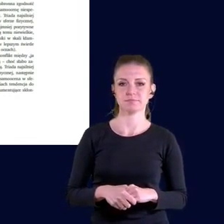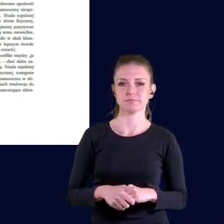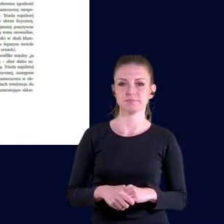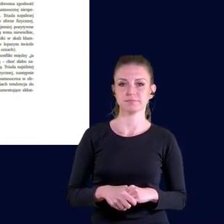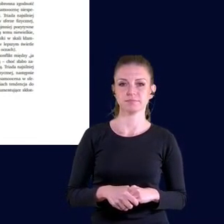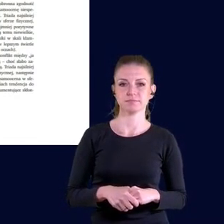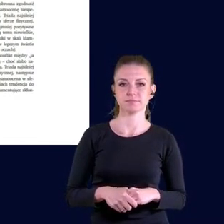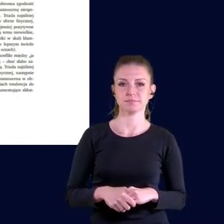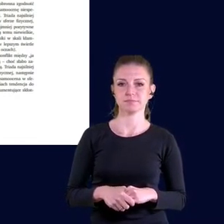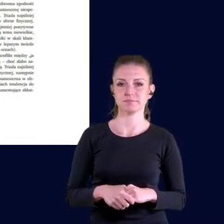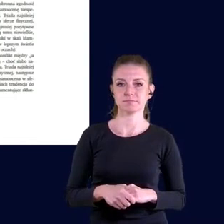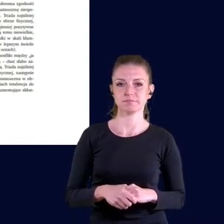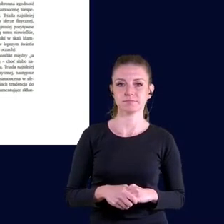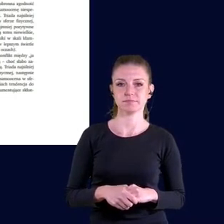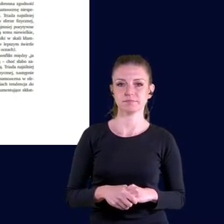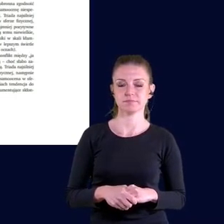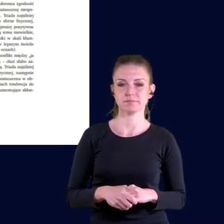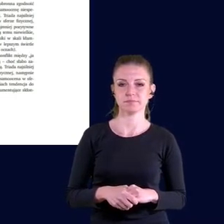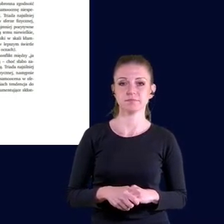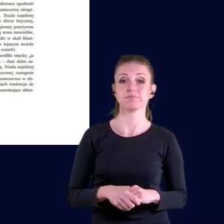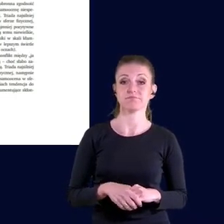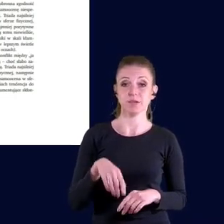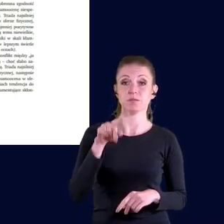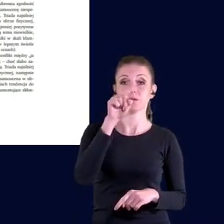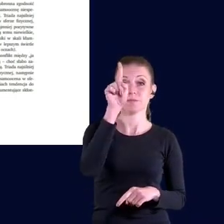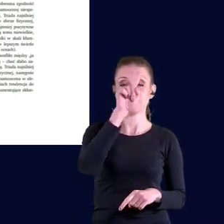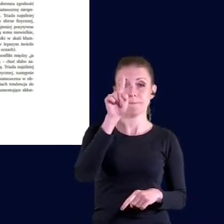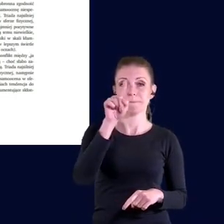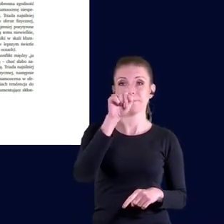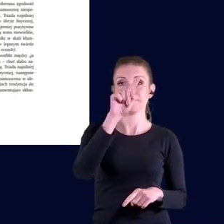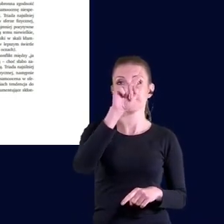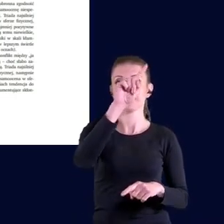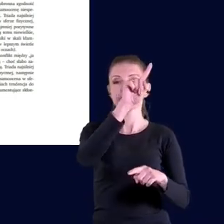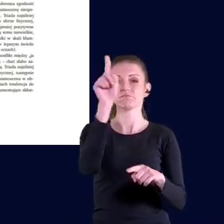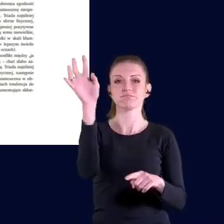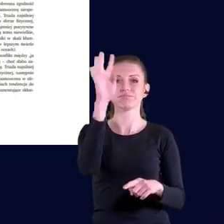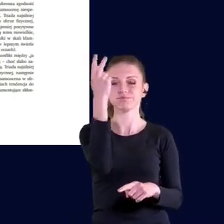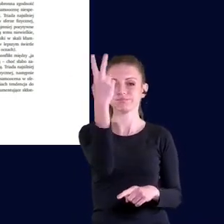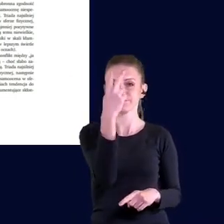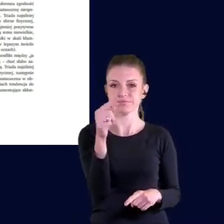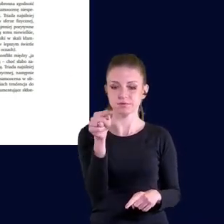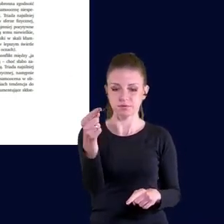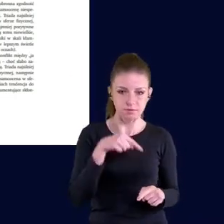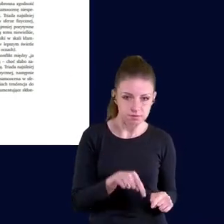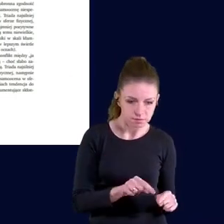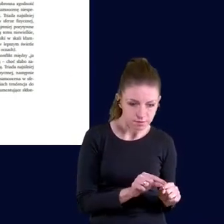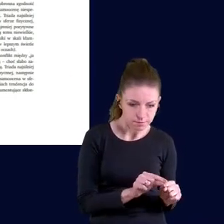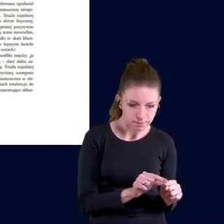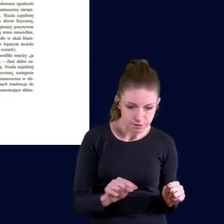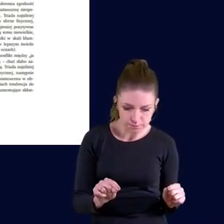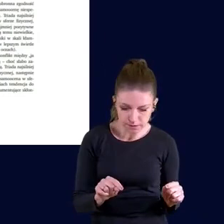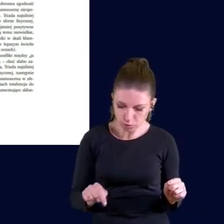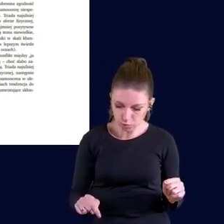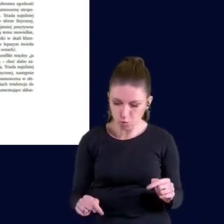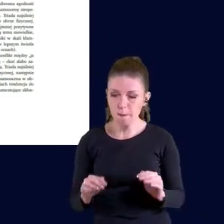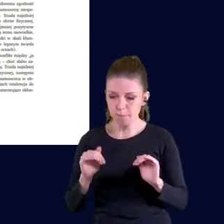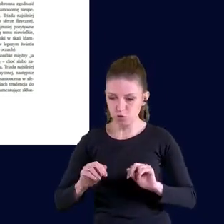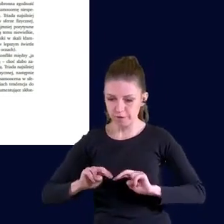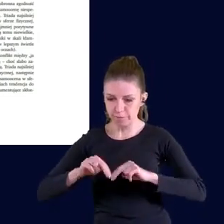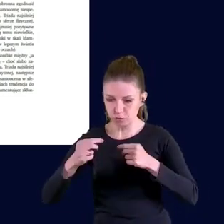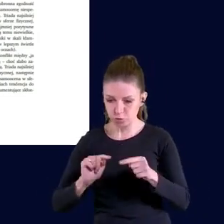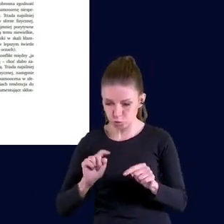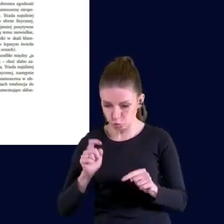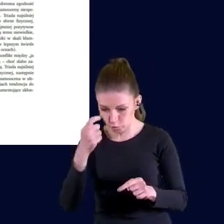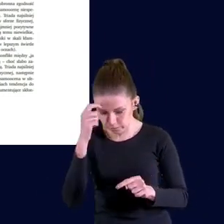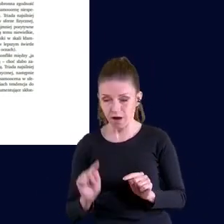końcu opisu przypisuje string Wróć do głównej treści który nam pozwala na powrót jak sama nazwa wskazuje do